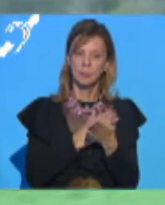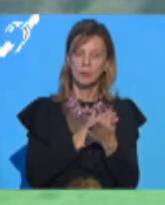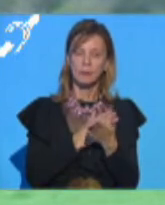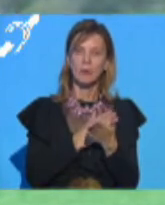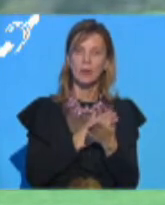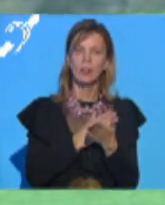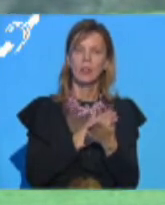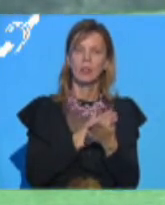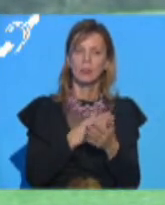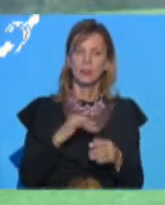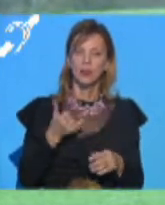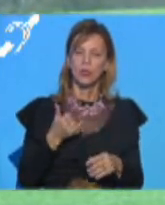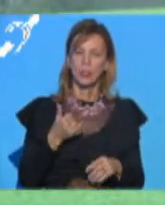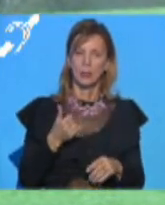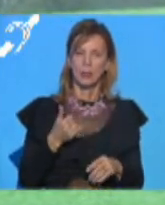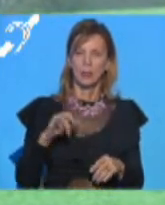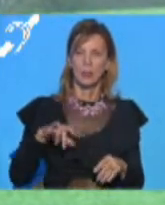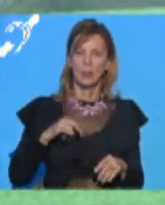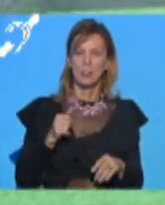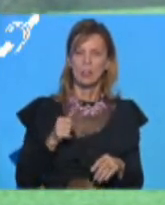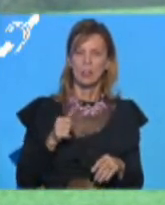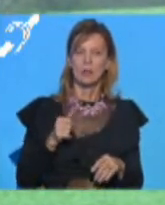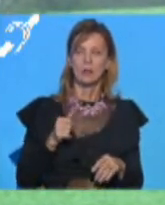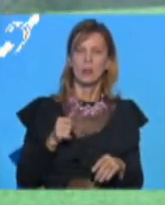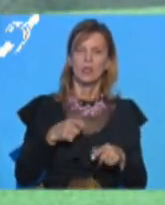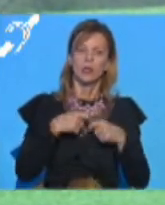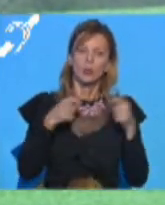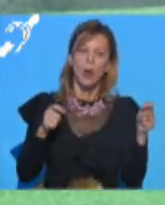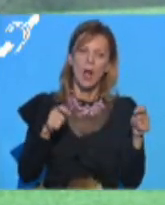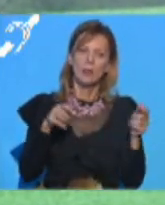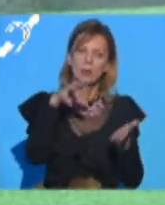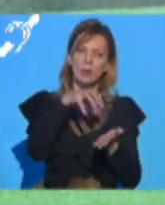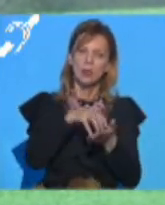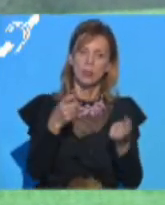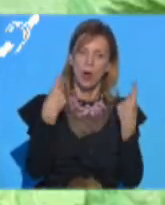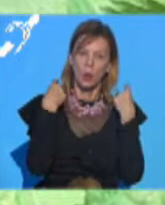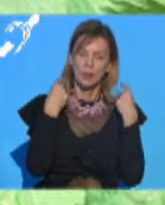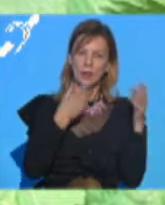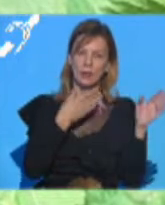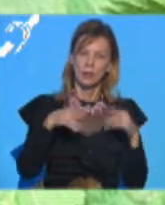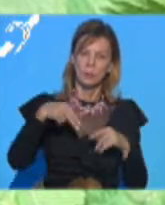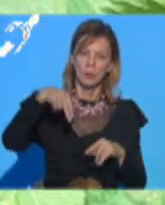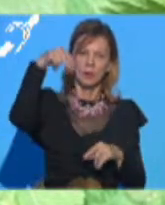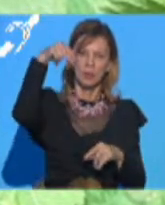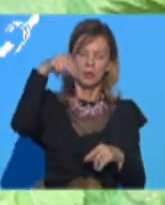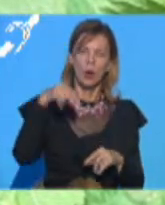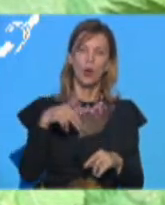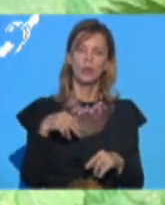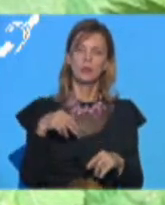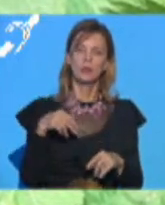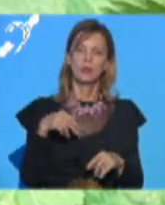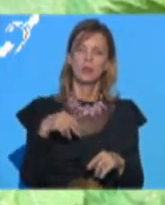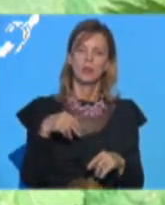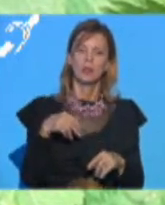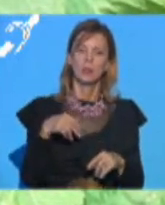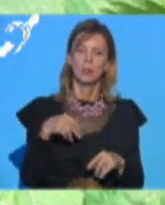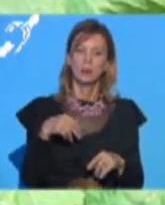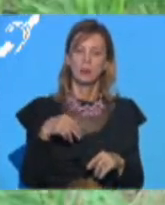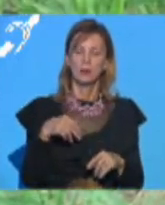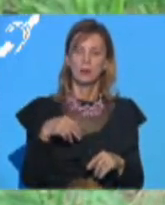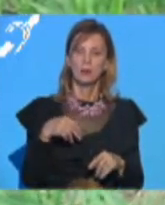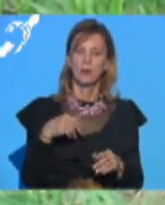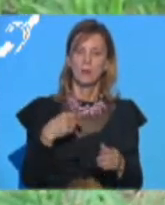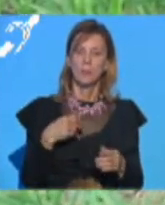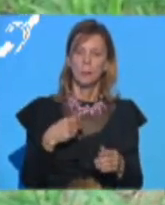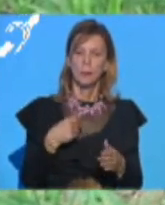această privință. Și este vorba de întreaga zonă a Olteniei, pornind din nord, deci din zona aferentă